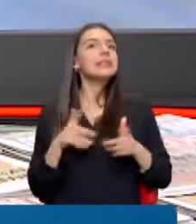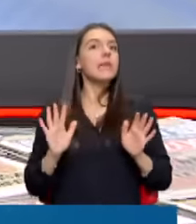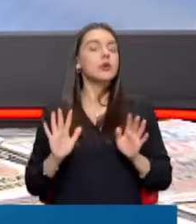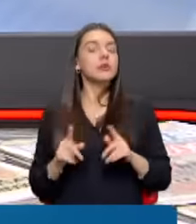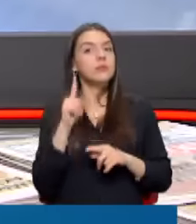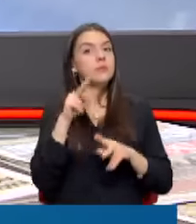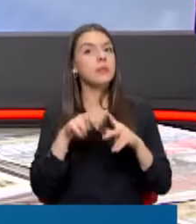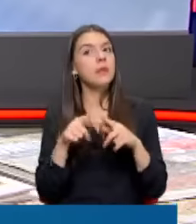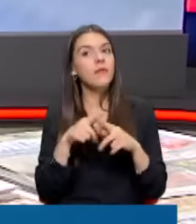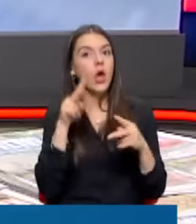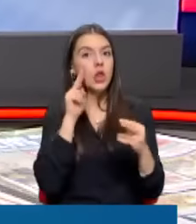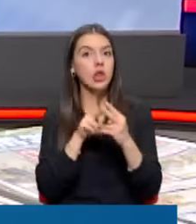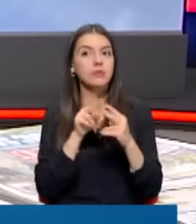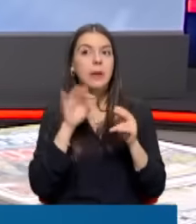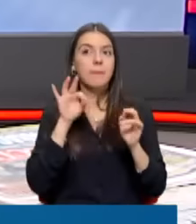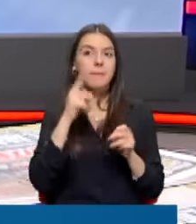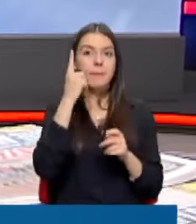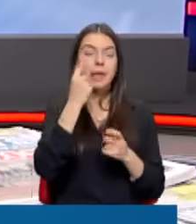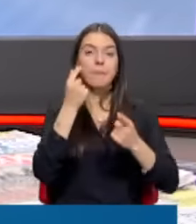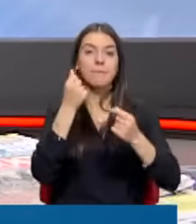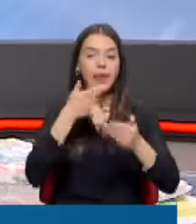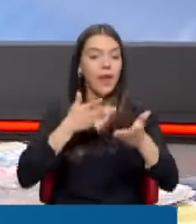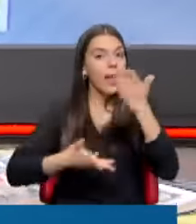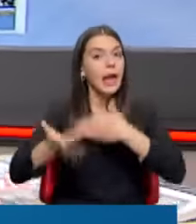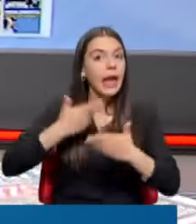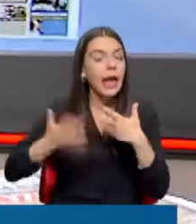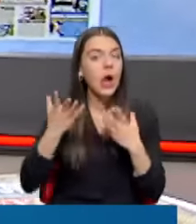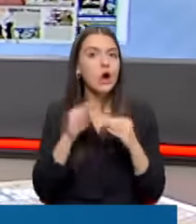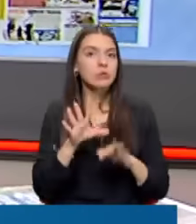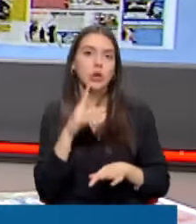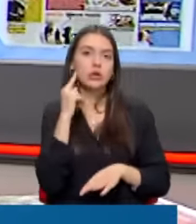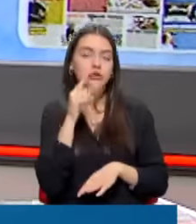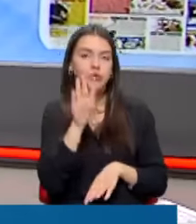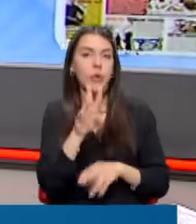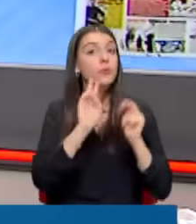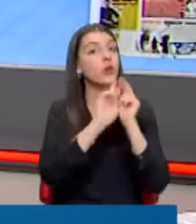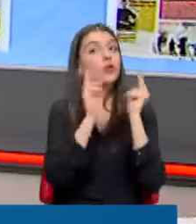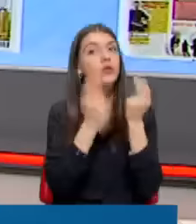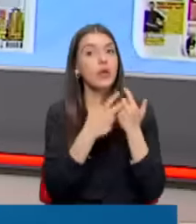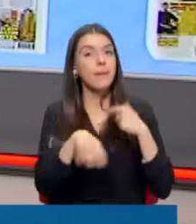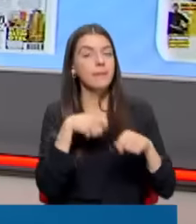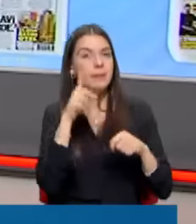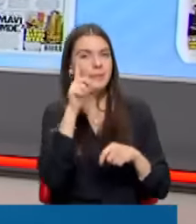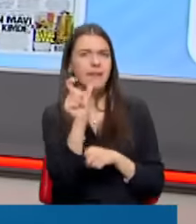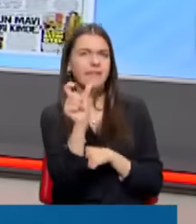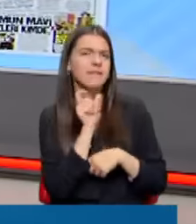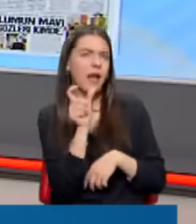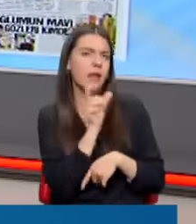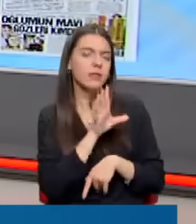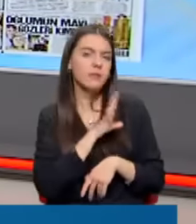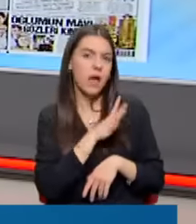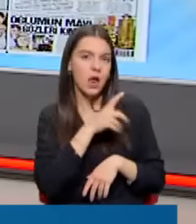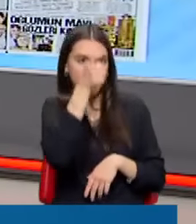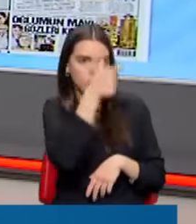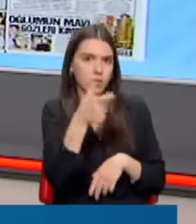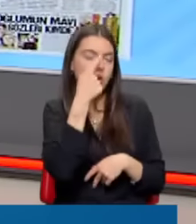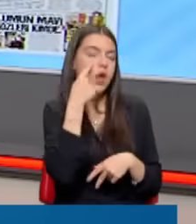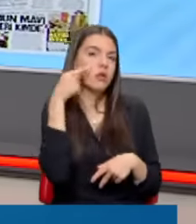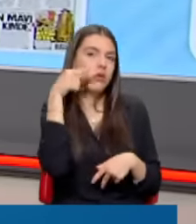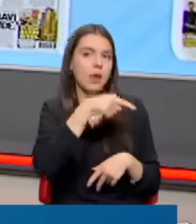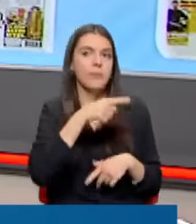yapılan görüşmelerde bir para akışı olmayacağı dile getiriliyor. Dünya Bankası'ndan bir takım vaatler var Türkiye'ye yönelik. Proje